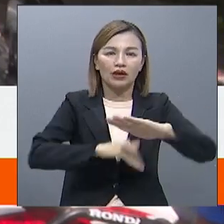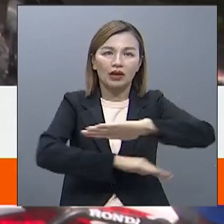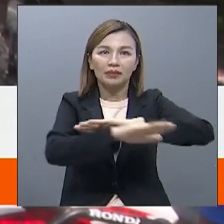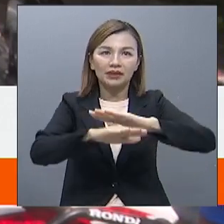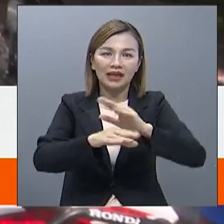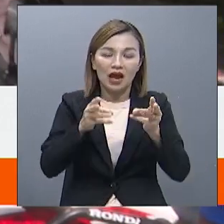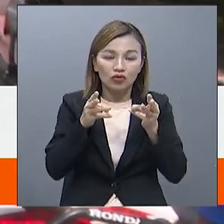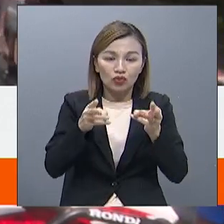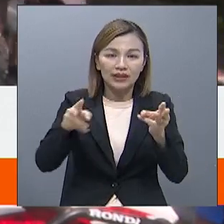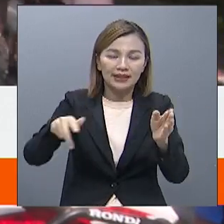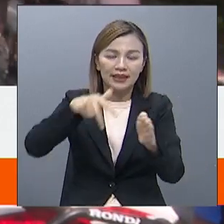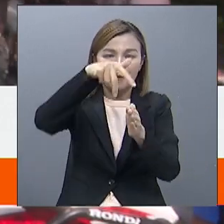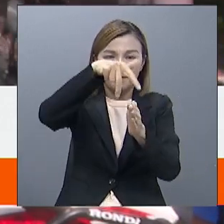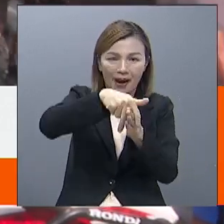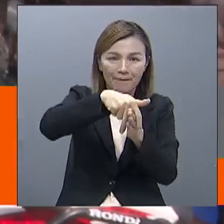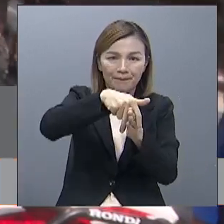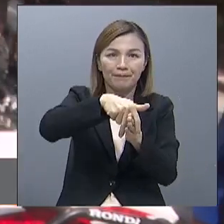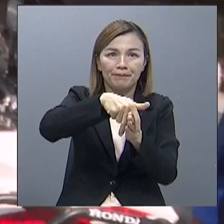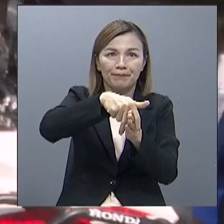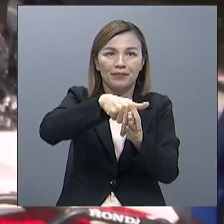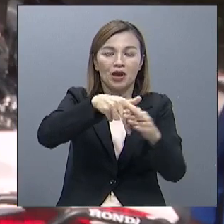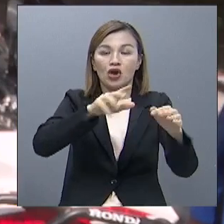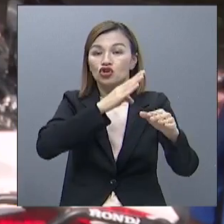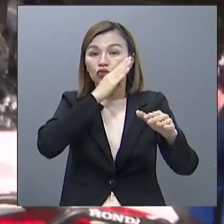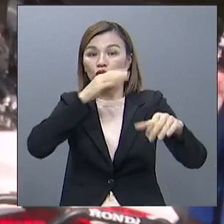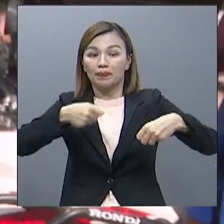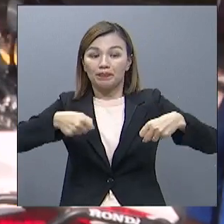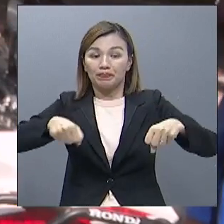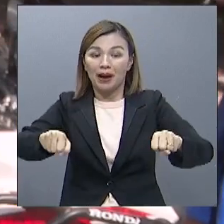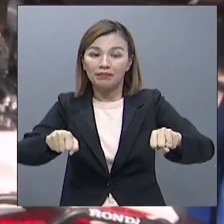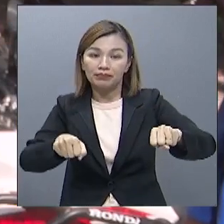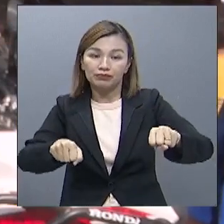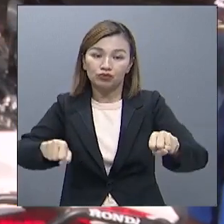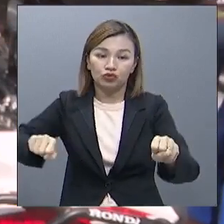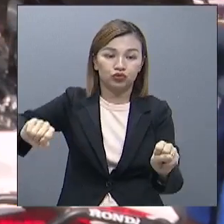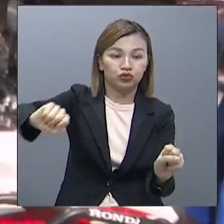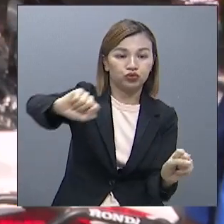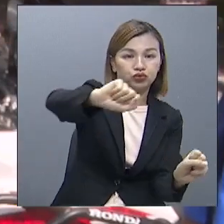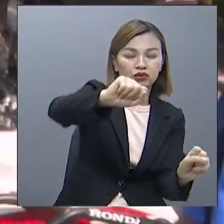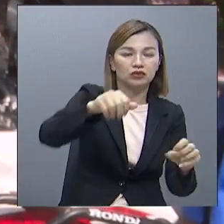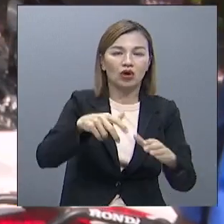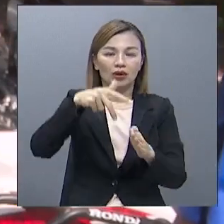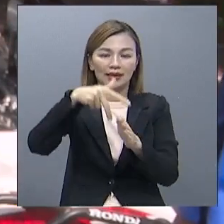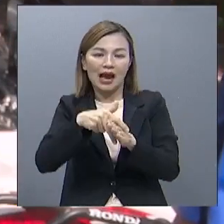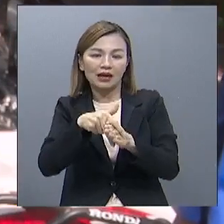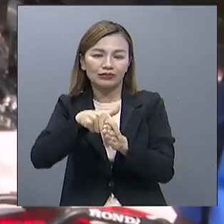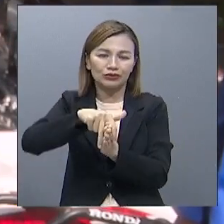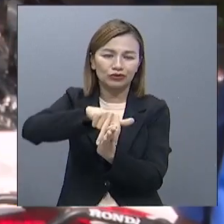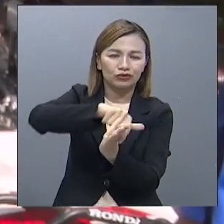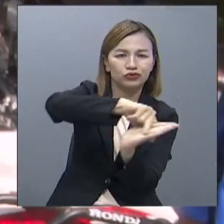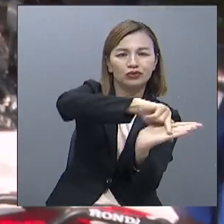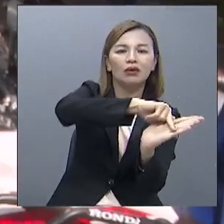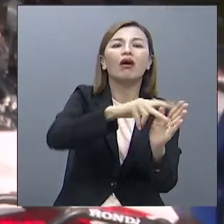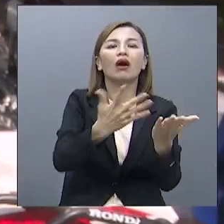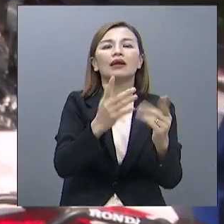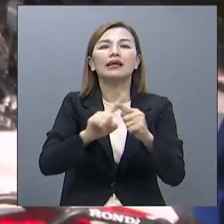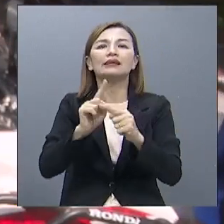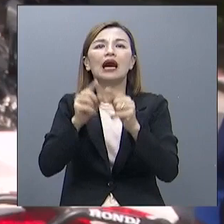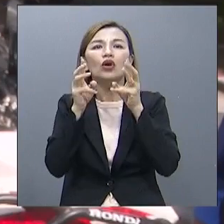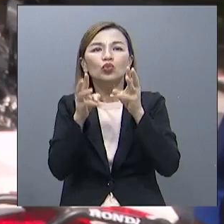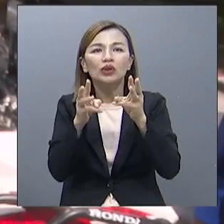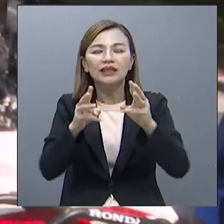ไงนั่งรถยังไงเวลารถเข้าโค้งเขาต้องจับตรงไหนเอ็นตามยังไงนั่นเป็นเบสิกของการขับมอเตอร์ไซค์อยู่แล้ว